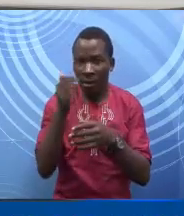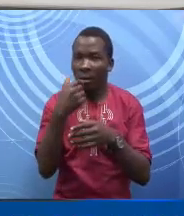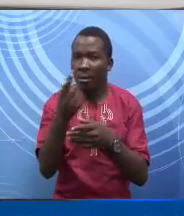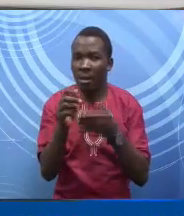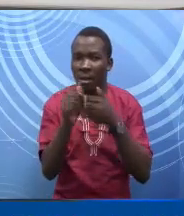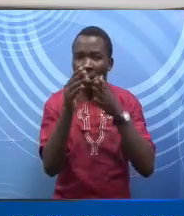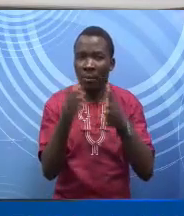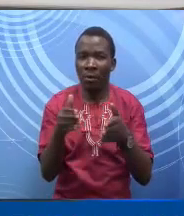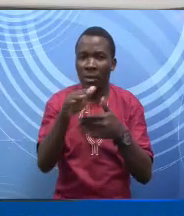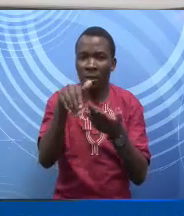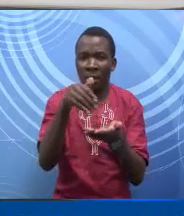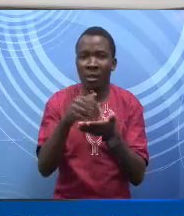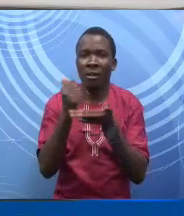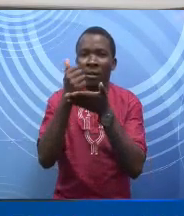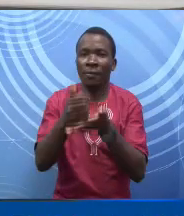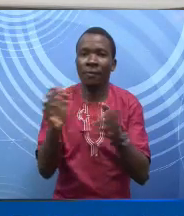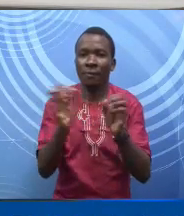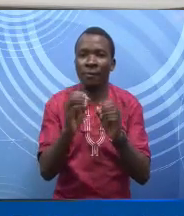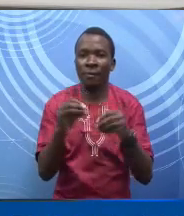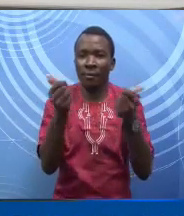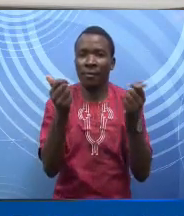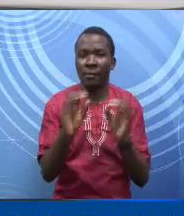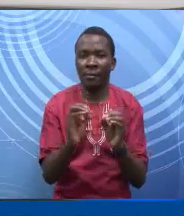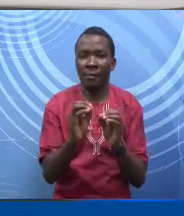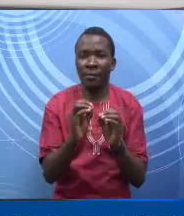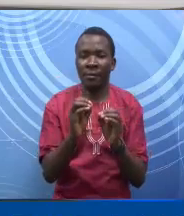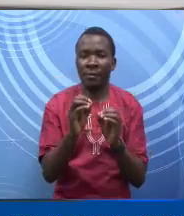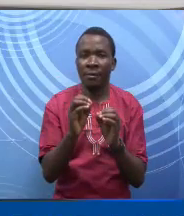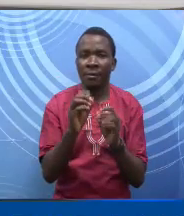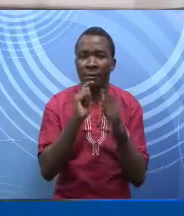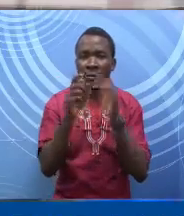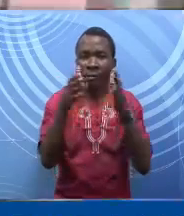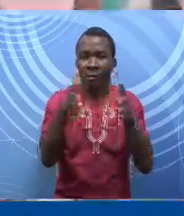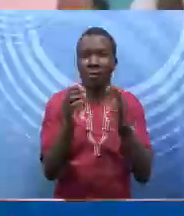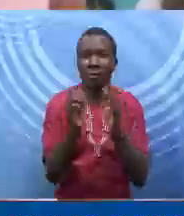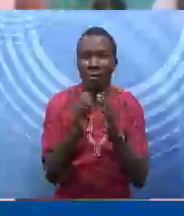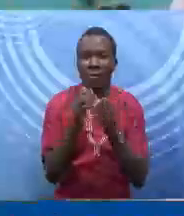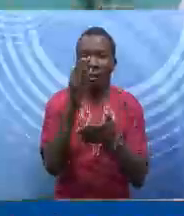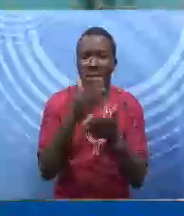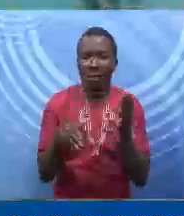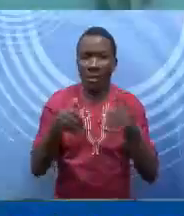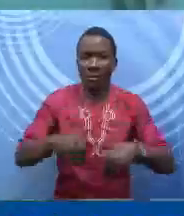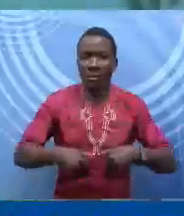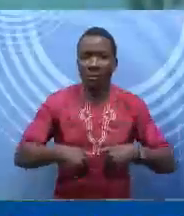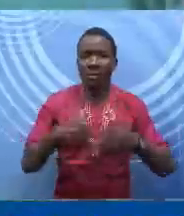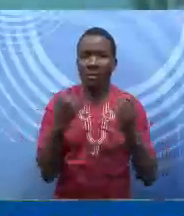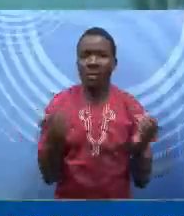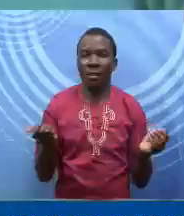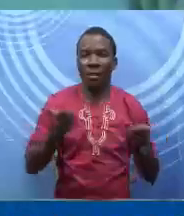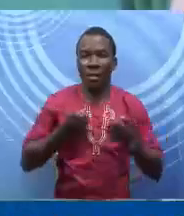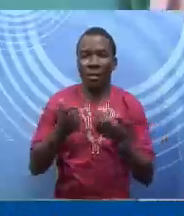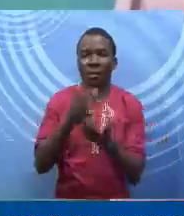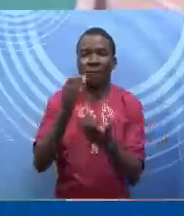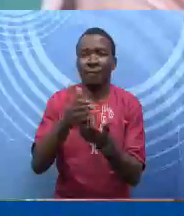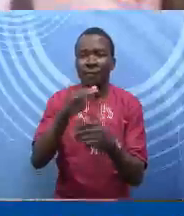ntacyo bubikoraho Ndahiro Valence Papi Ni bamwe mu rubyiruko rw'abana b'abakobwa barebererwa